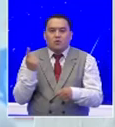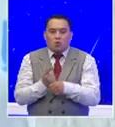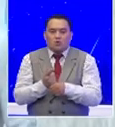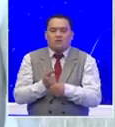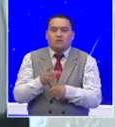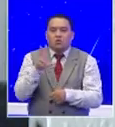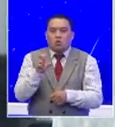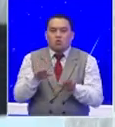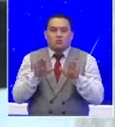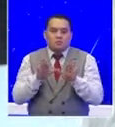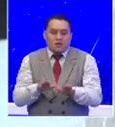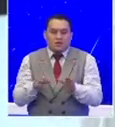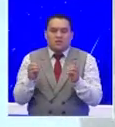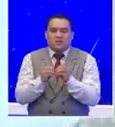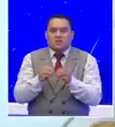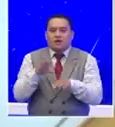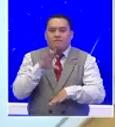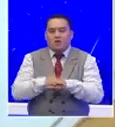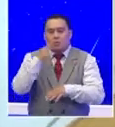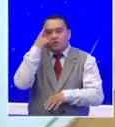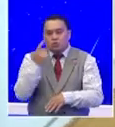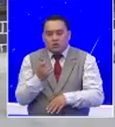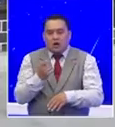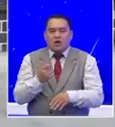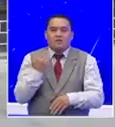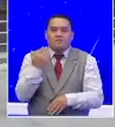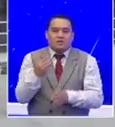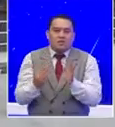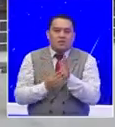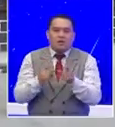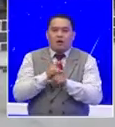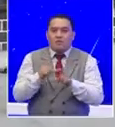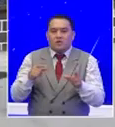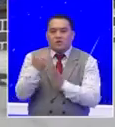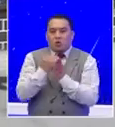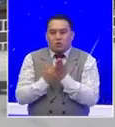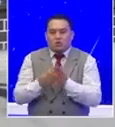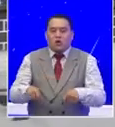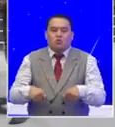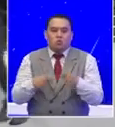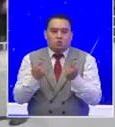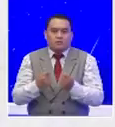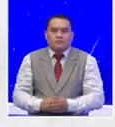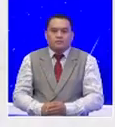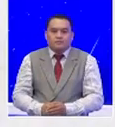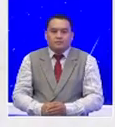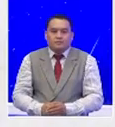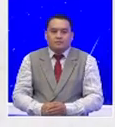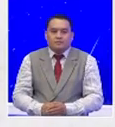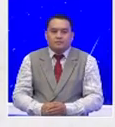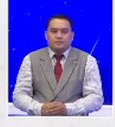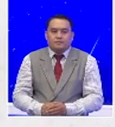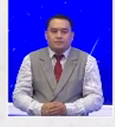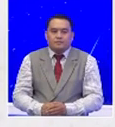более 300 точек. 10 вынесены предупреждения. В отношении 9 объектов составлены административные протоколы.